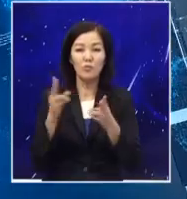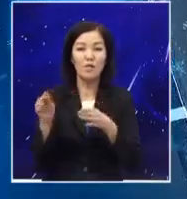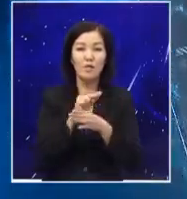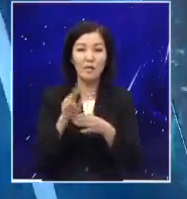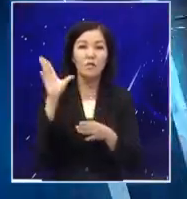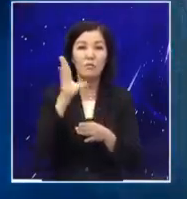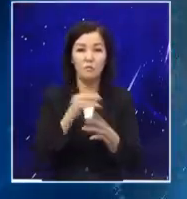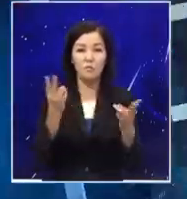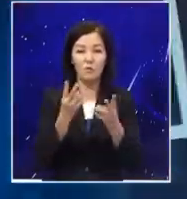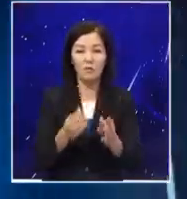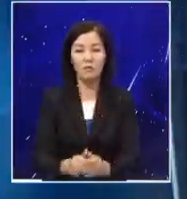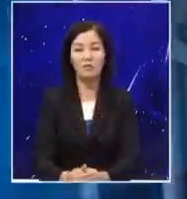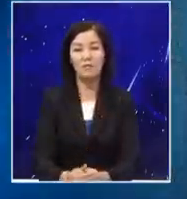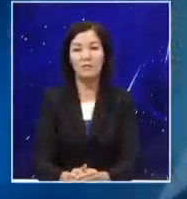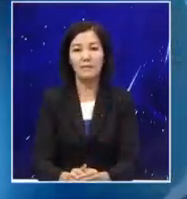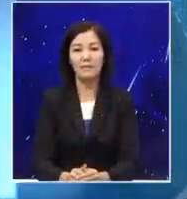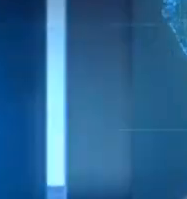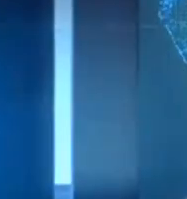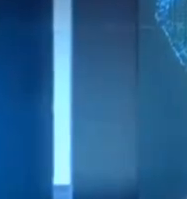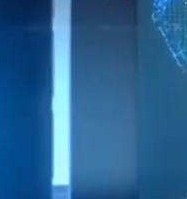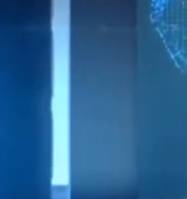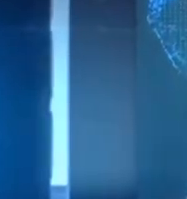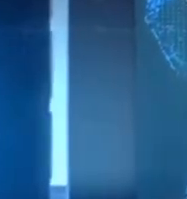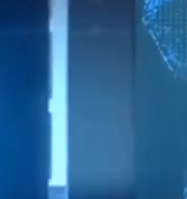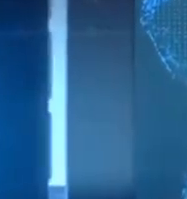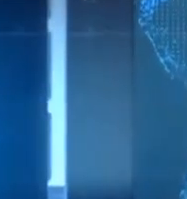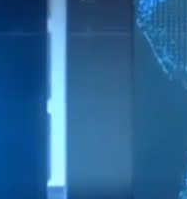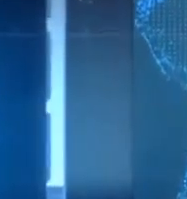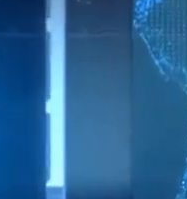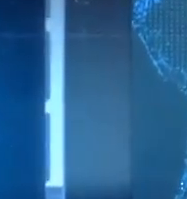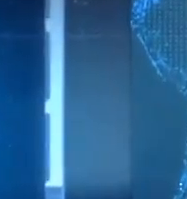смертность. Кәмшат Мұхамеджан, Абзал Нүсіп, Жетісу арнасы, Талдықорған.